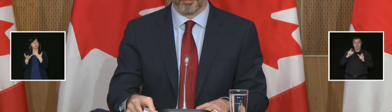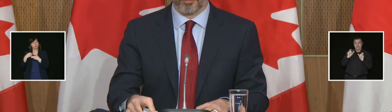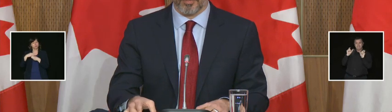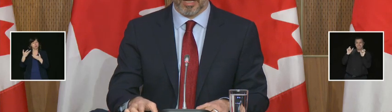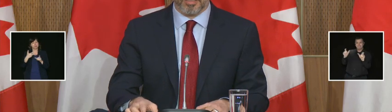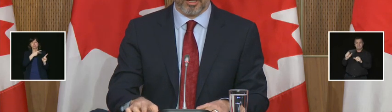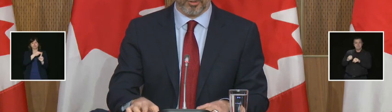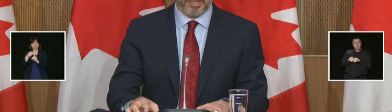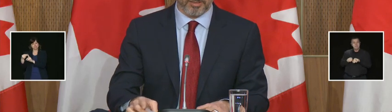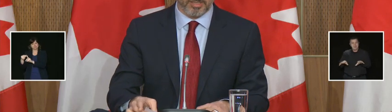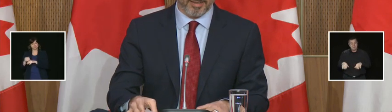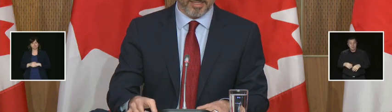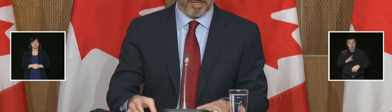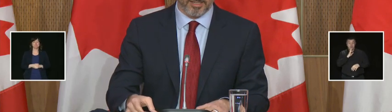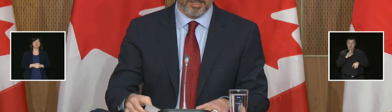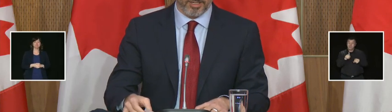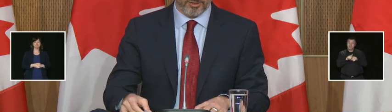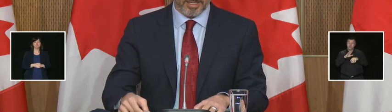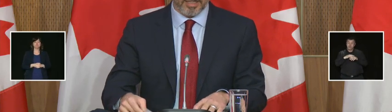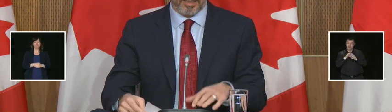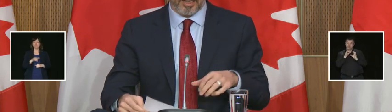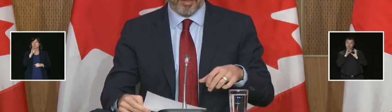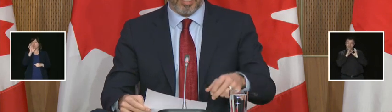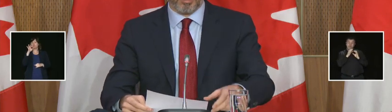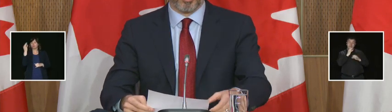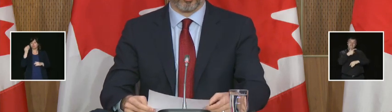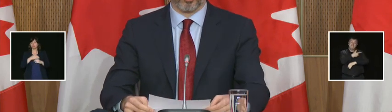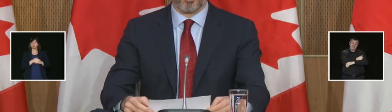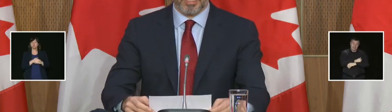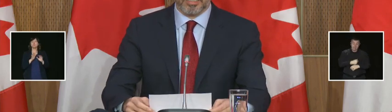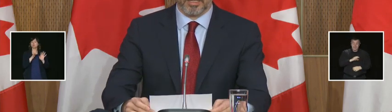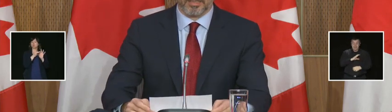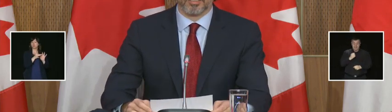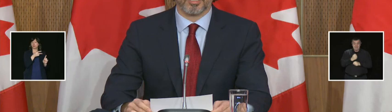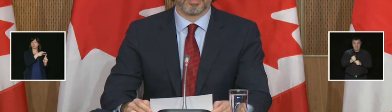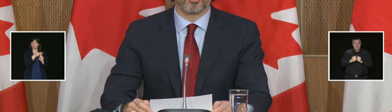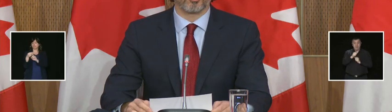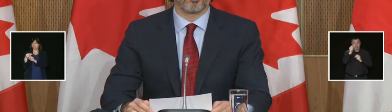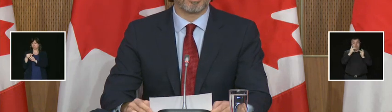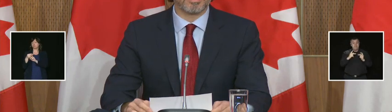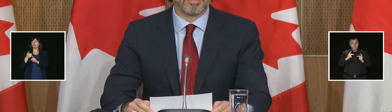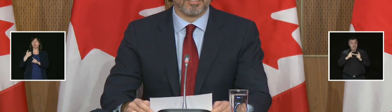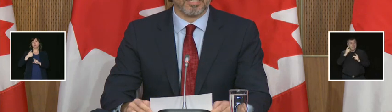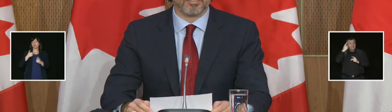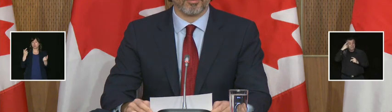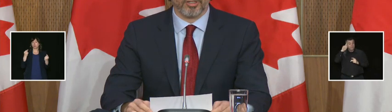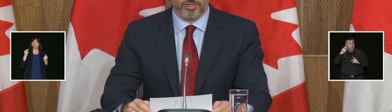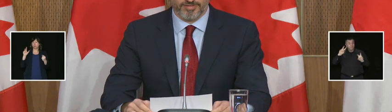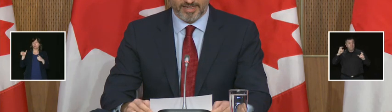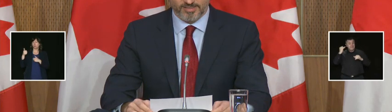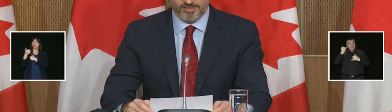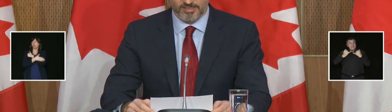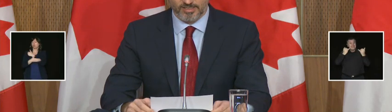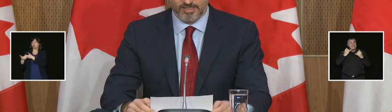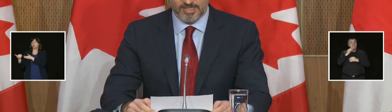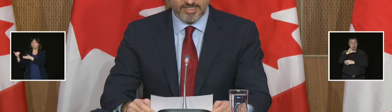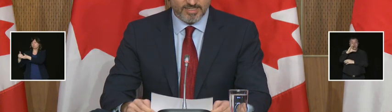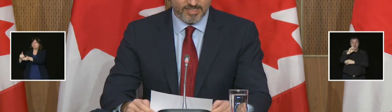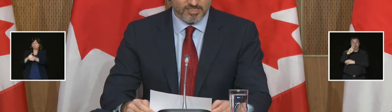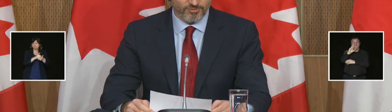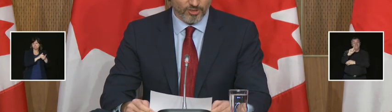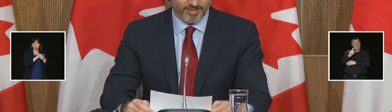en ce qui concerne les vaccins le canada travaille avec d'autres pays un cadre de l'initiative kovacs